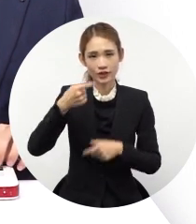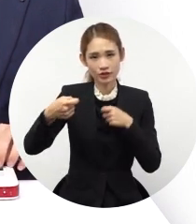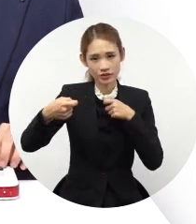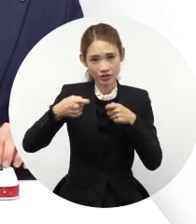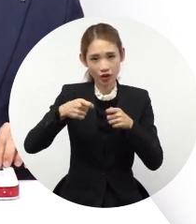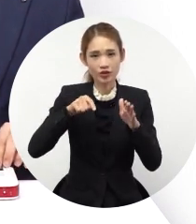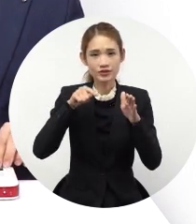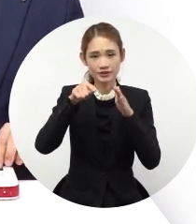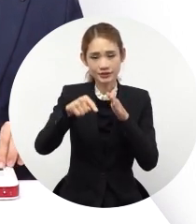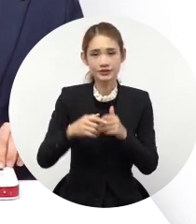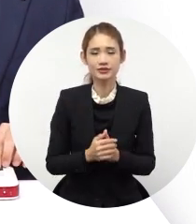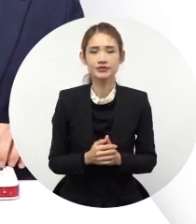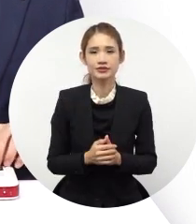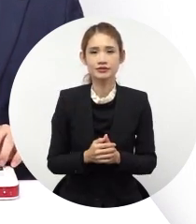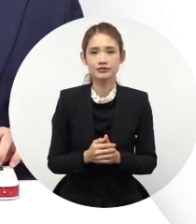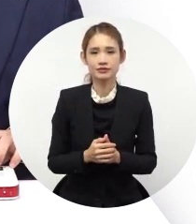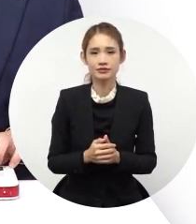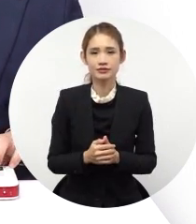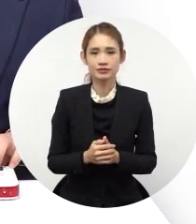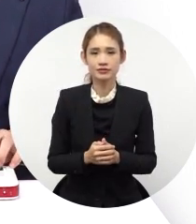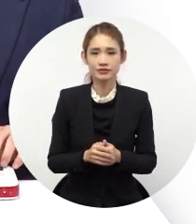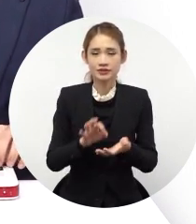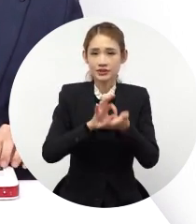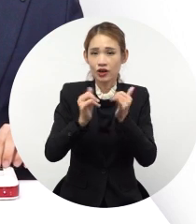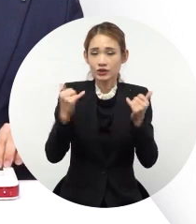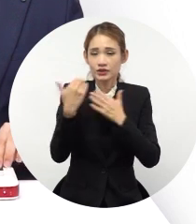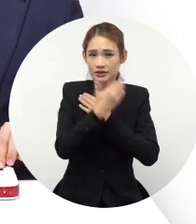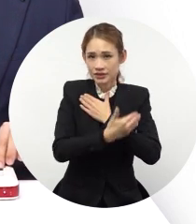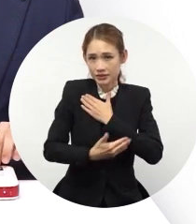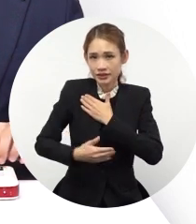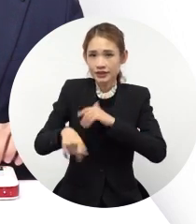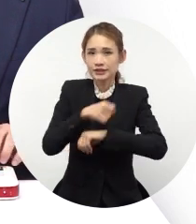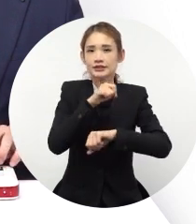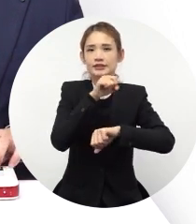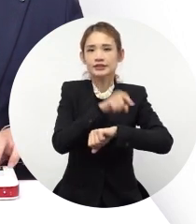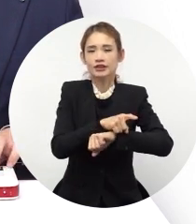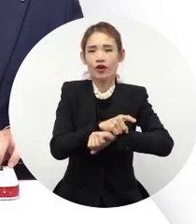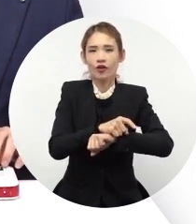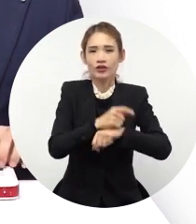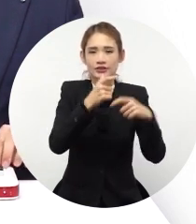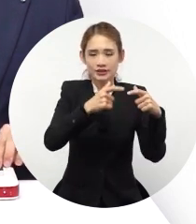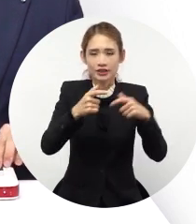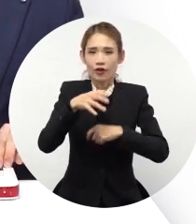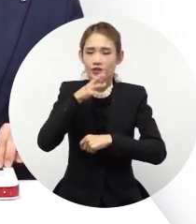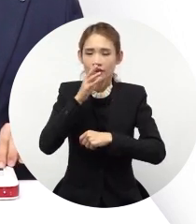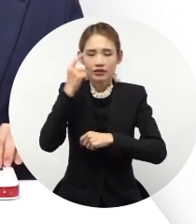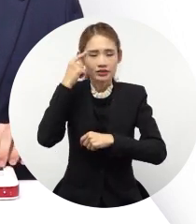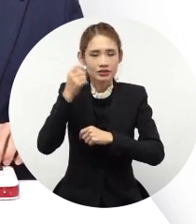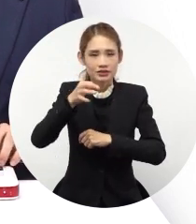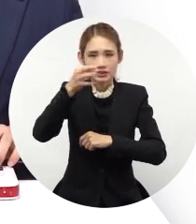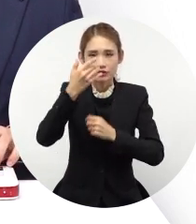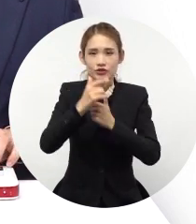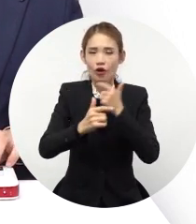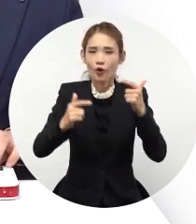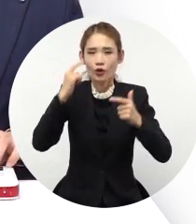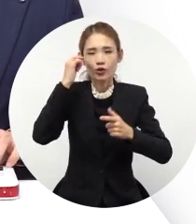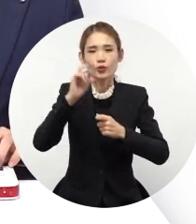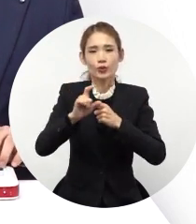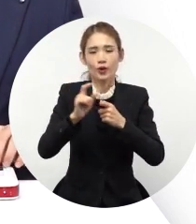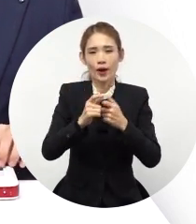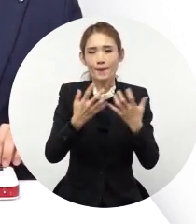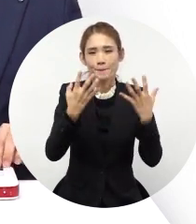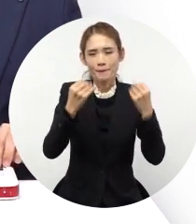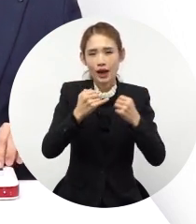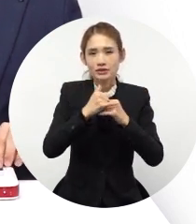다음으로 접근성에 대한 개념인데요. 사용자의 신체적 특성이나 지역, 나이, 지식, 수준, 기술 등을 고려해서